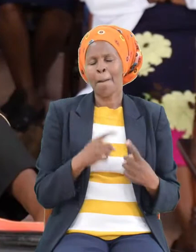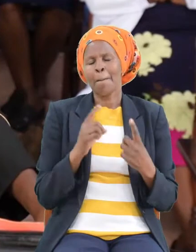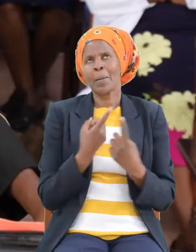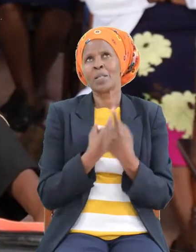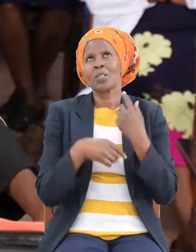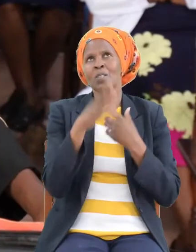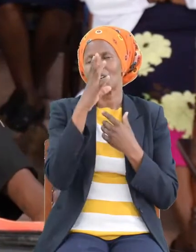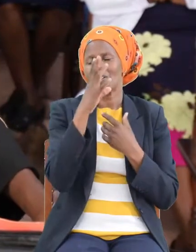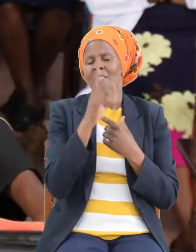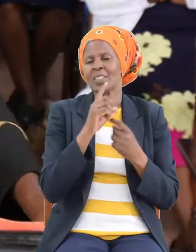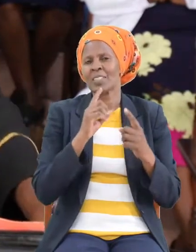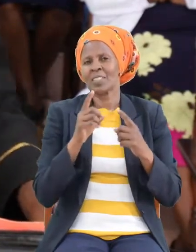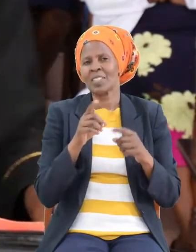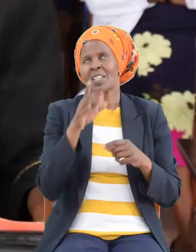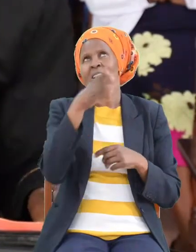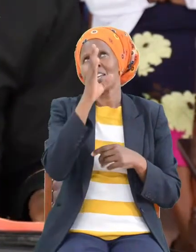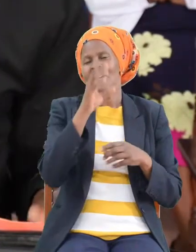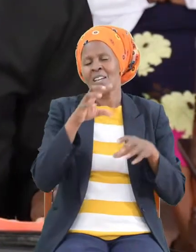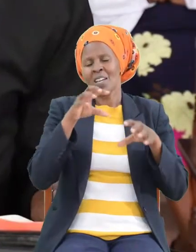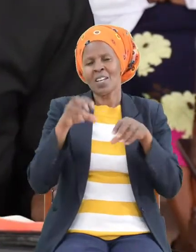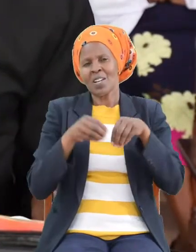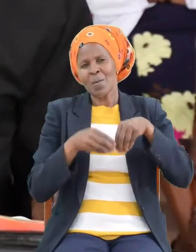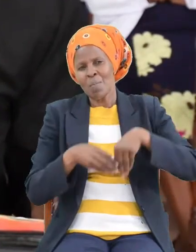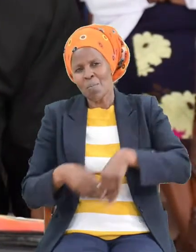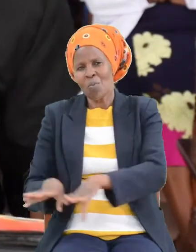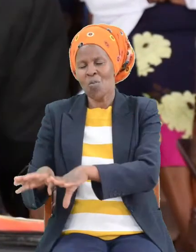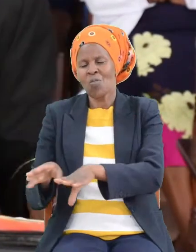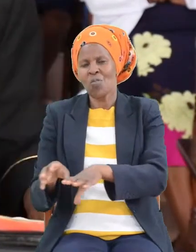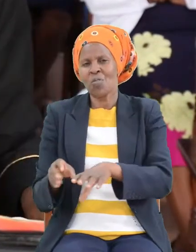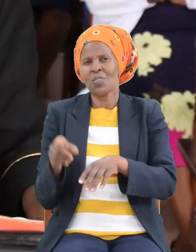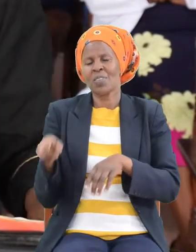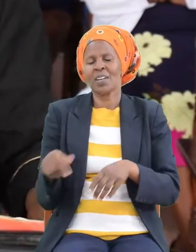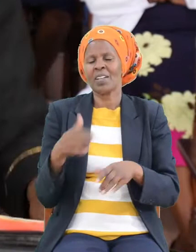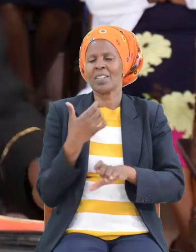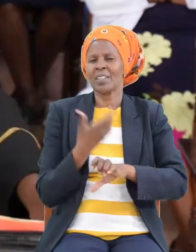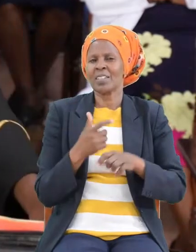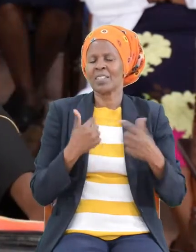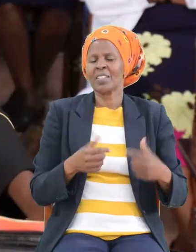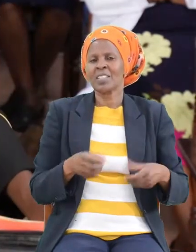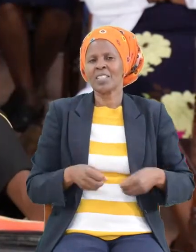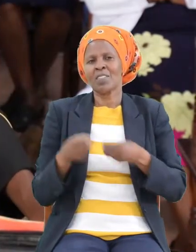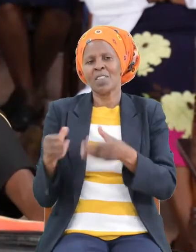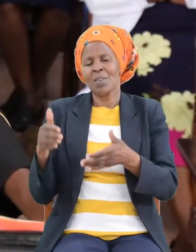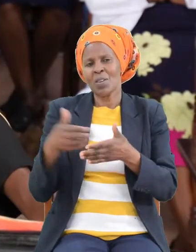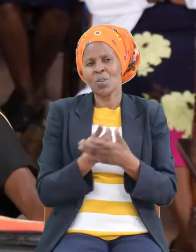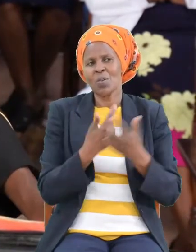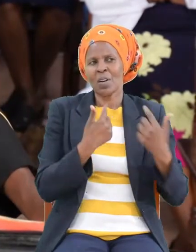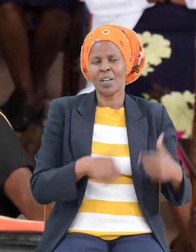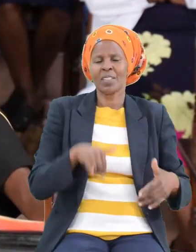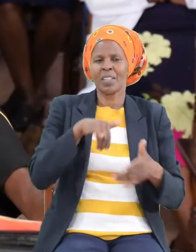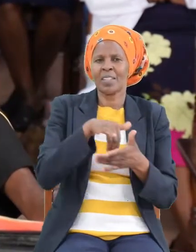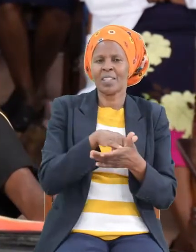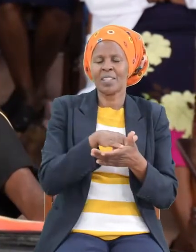anasema nitatoa hiyo na nitawapa moyo na roho mpya ambaye